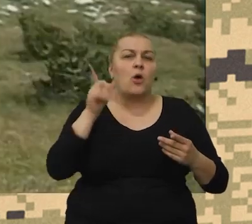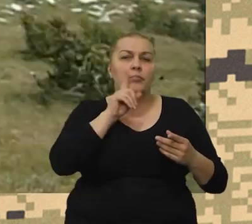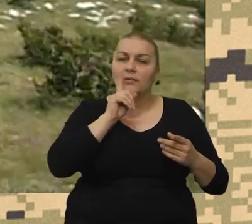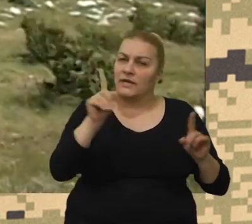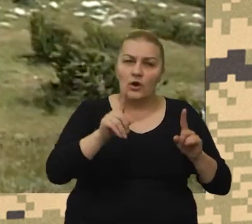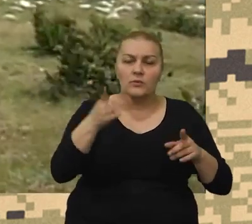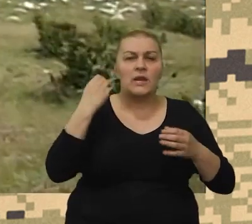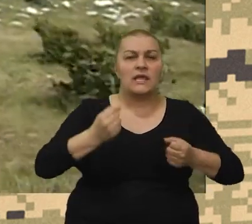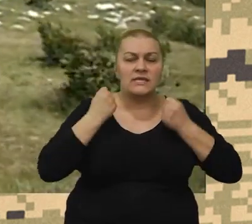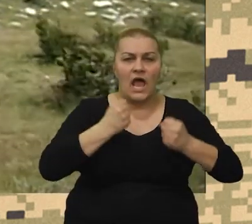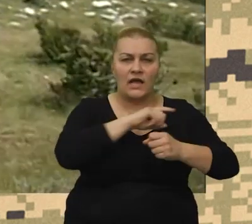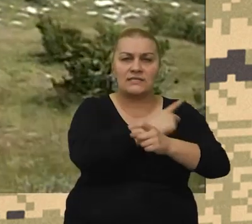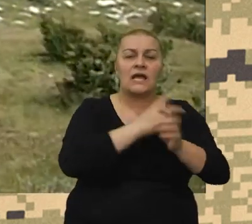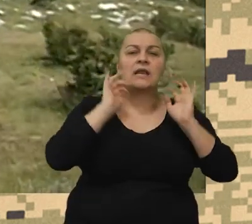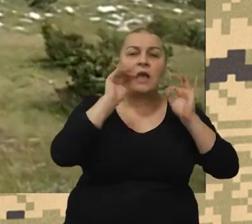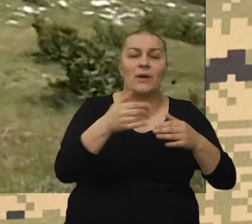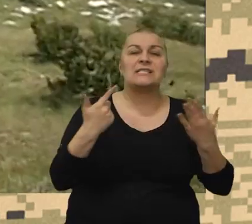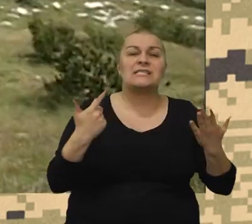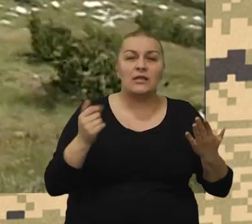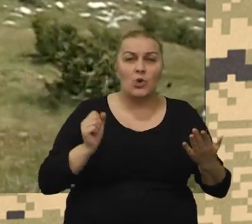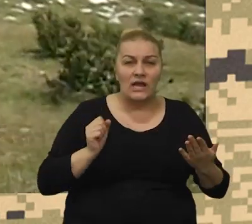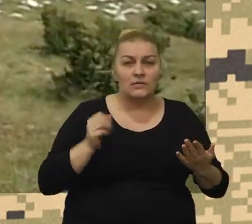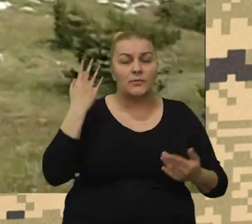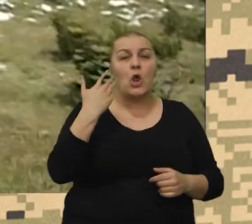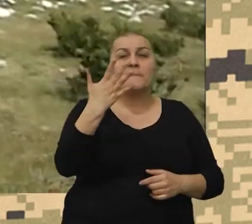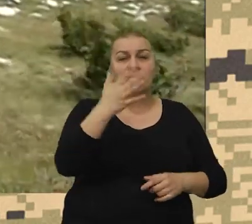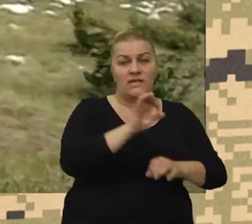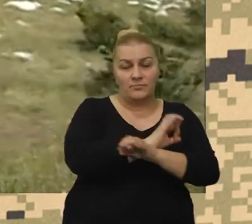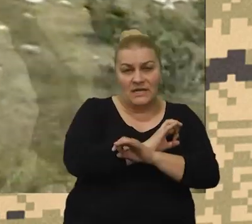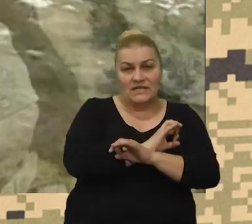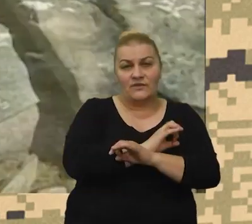jake snage, oni su napali 7. gardijsku brigadu i tada je bilo 5